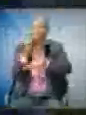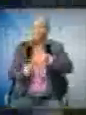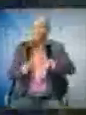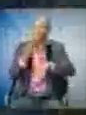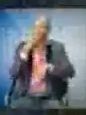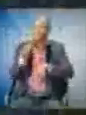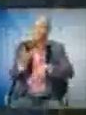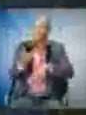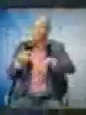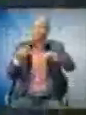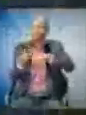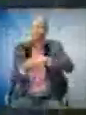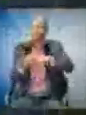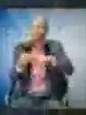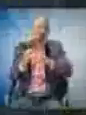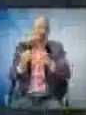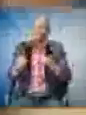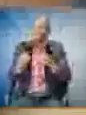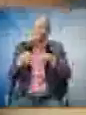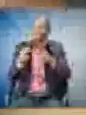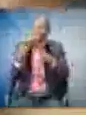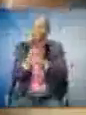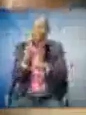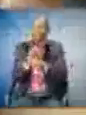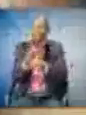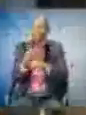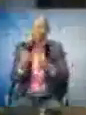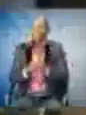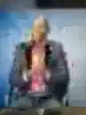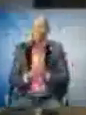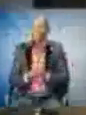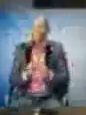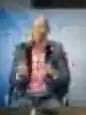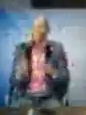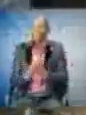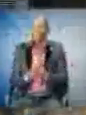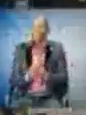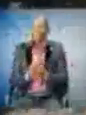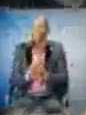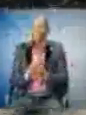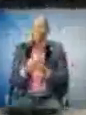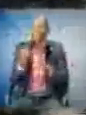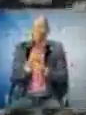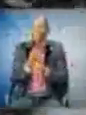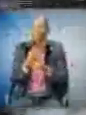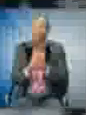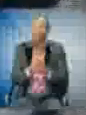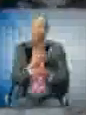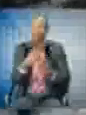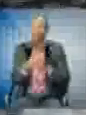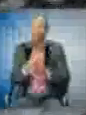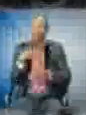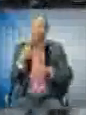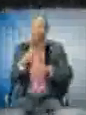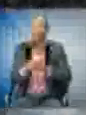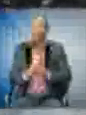sans indemnisation. Aucun moyen de transport n'est mis à leur disposition. Un cocktail d'infractions explosives qui a sincèrement